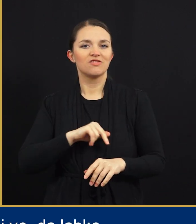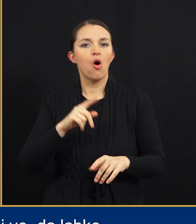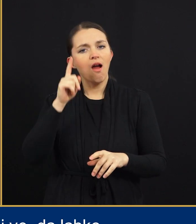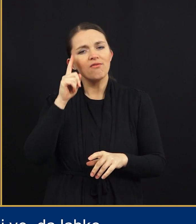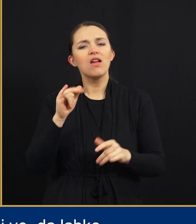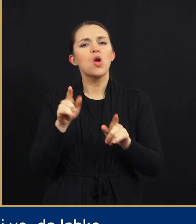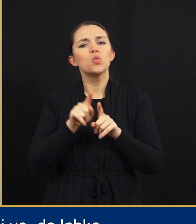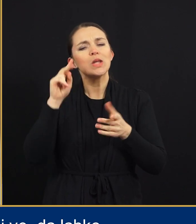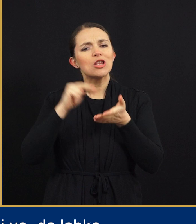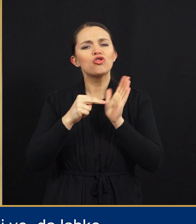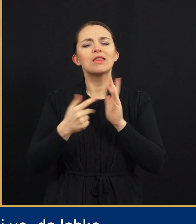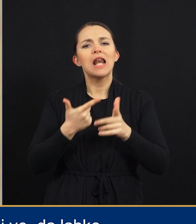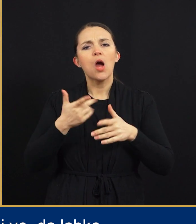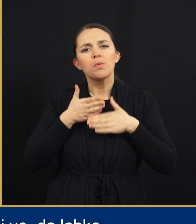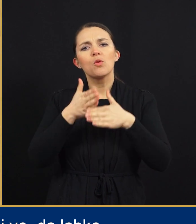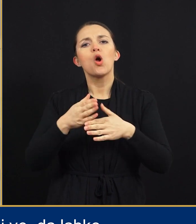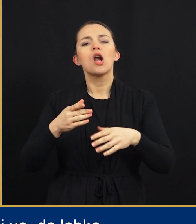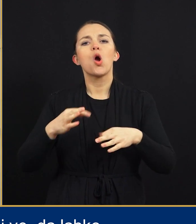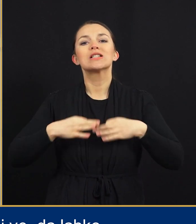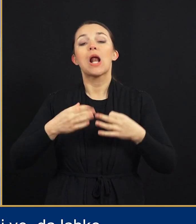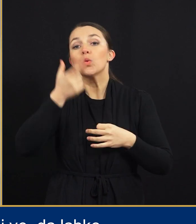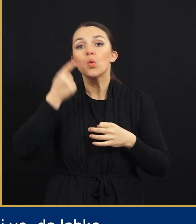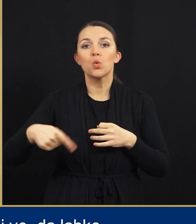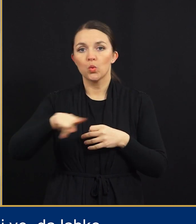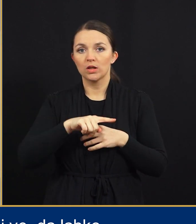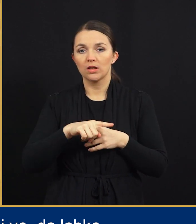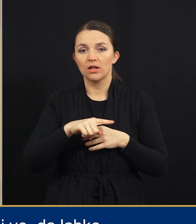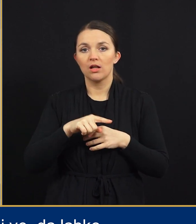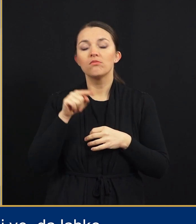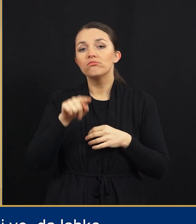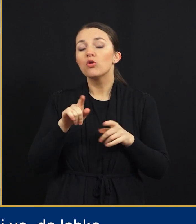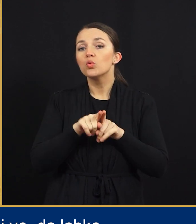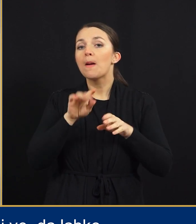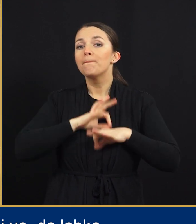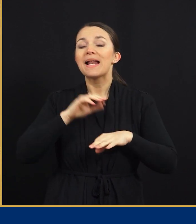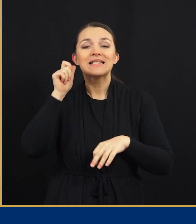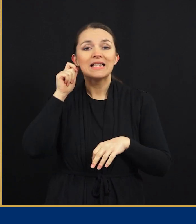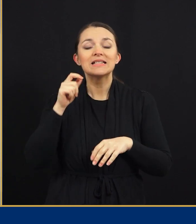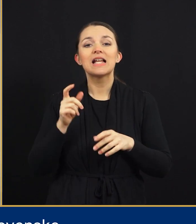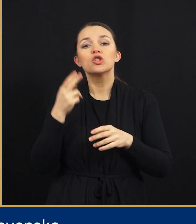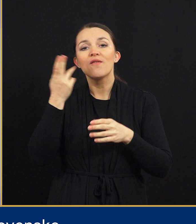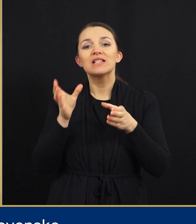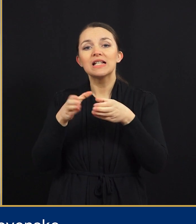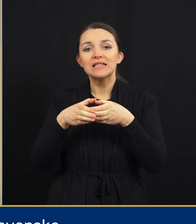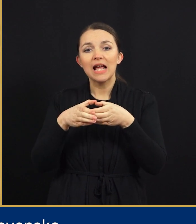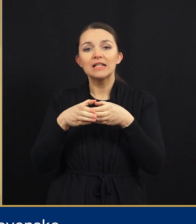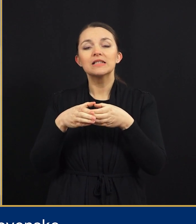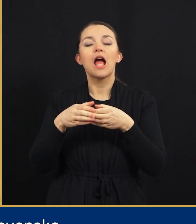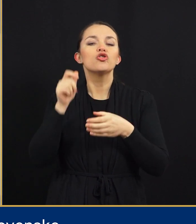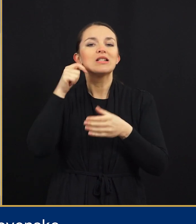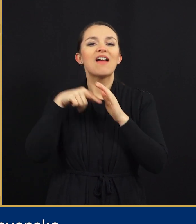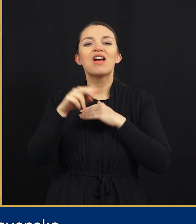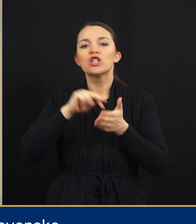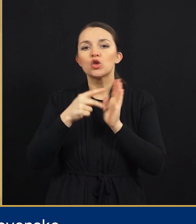Svoje delo čuti kot poslanstvo, saj ve, da lahko tudi inženirji pripomorejo k zdravju ljudi. Tajda je tudi